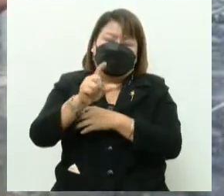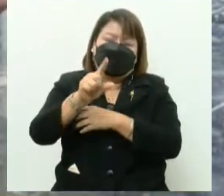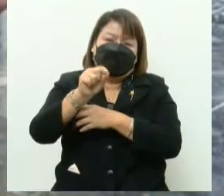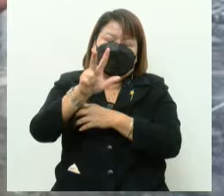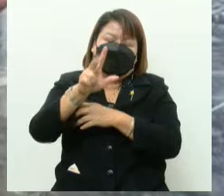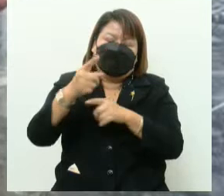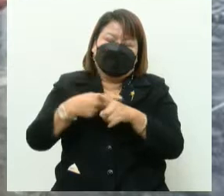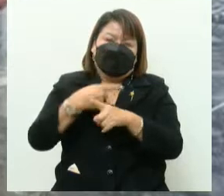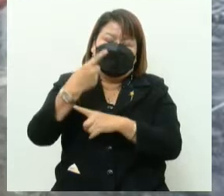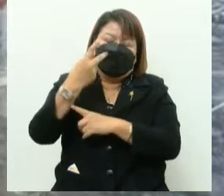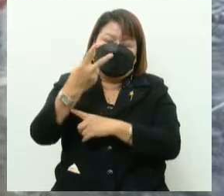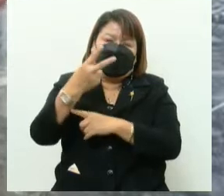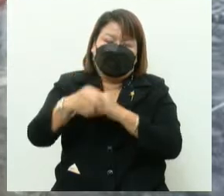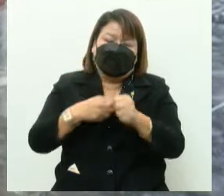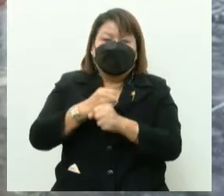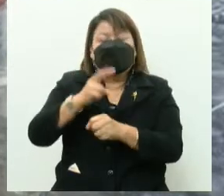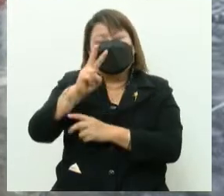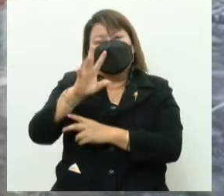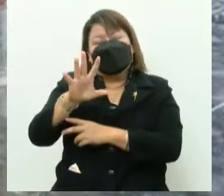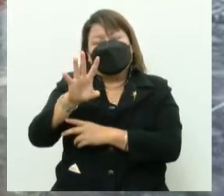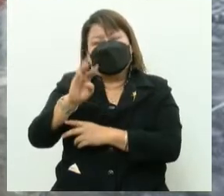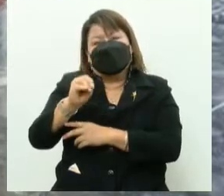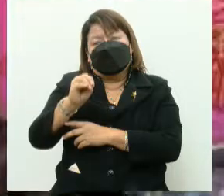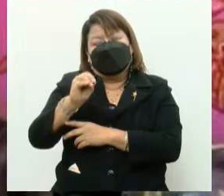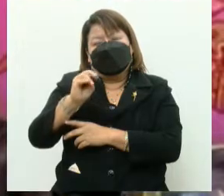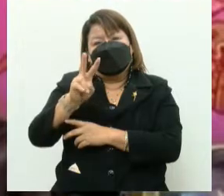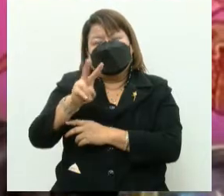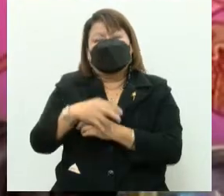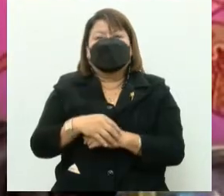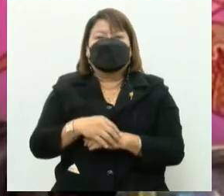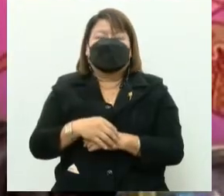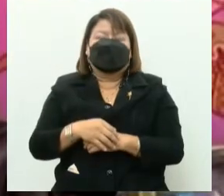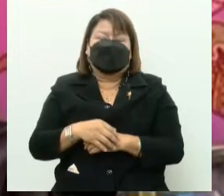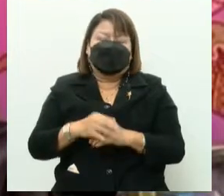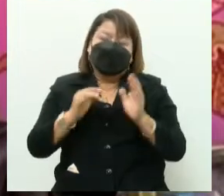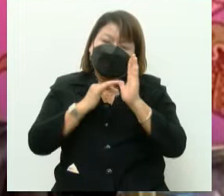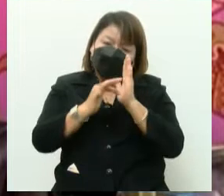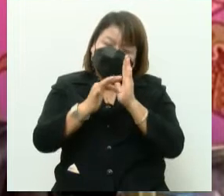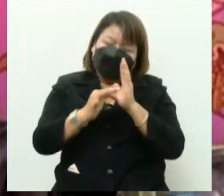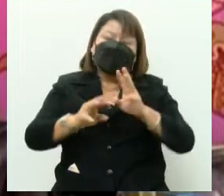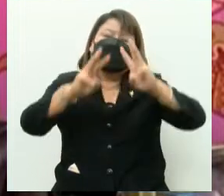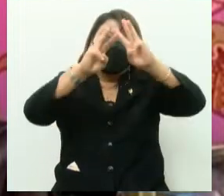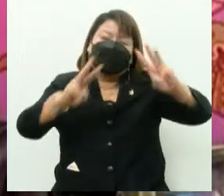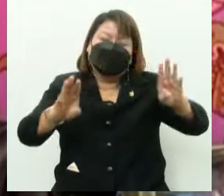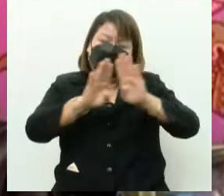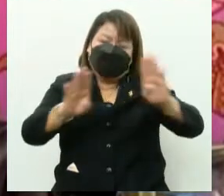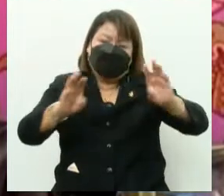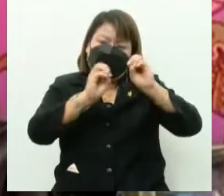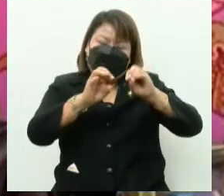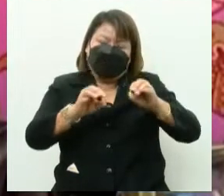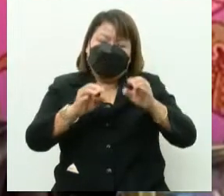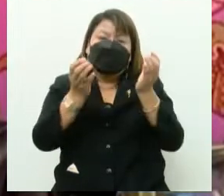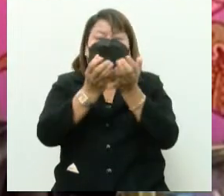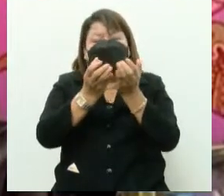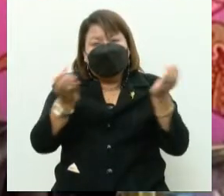พันธ์พ.ศ. 2542ทางด้านการศึกษาวัดได้เปิดสอนพระปริยัติธรรม